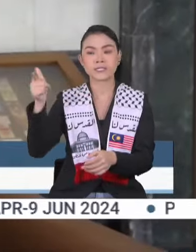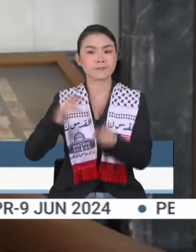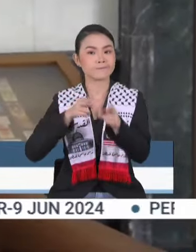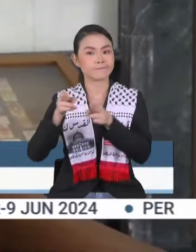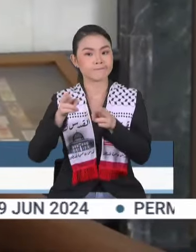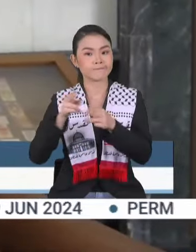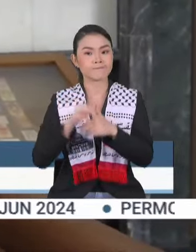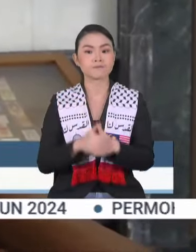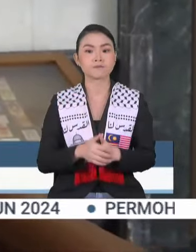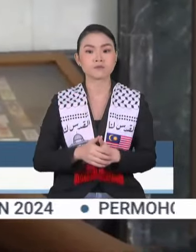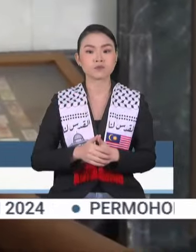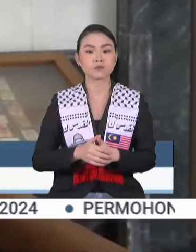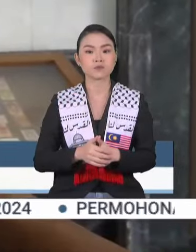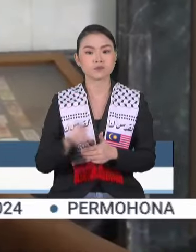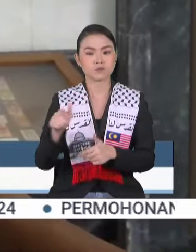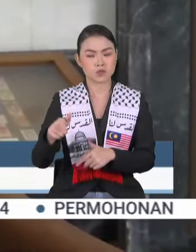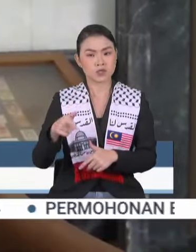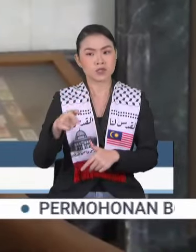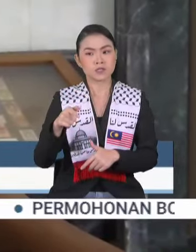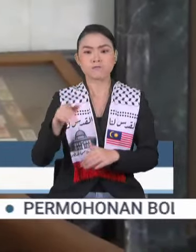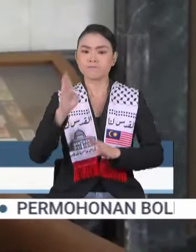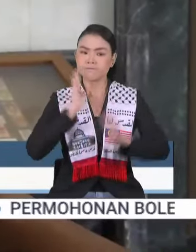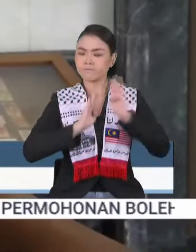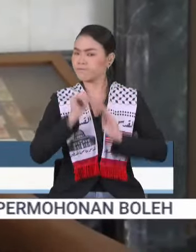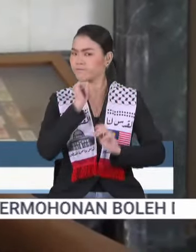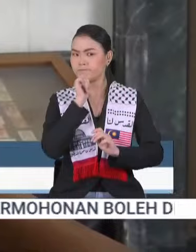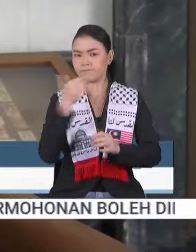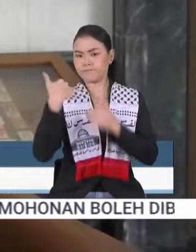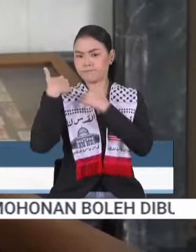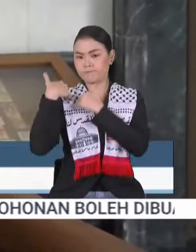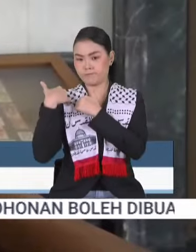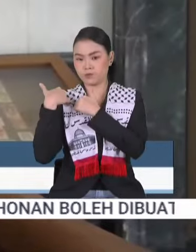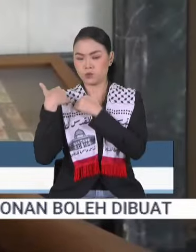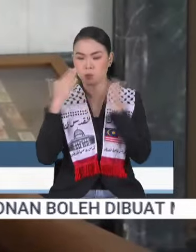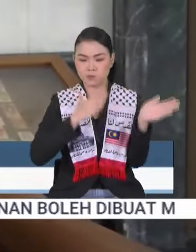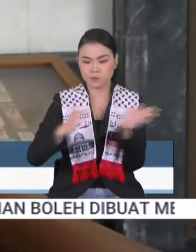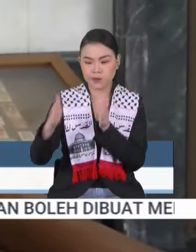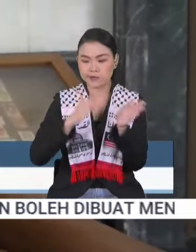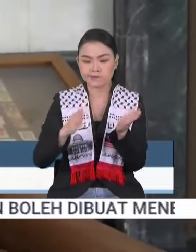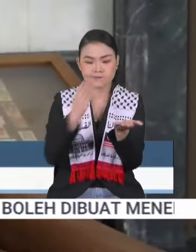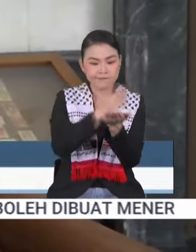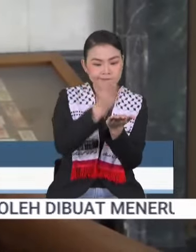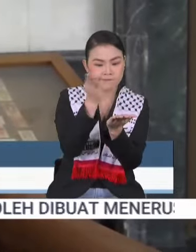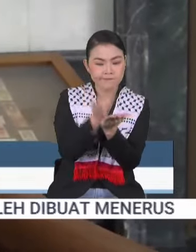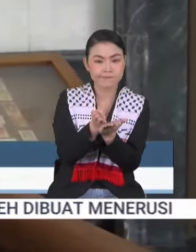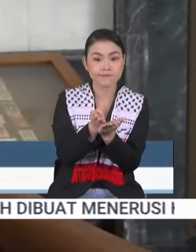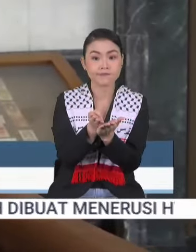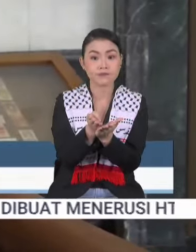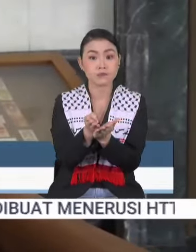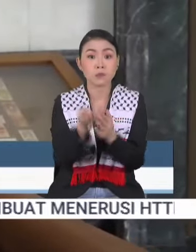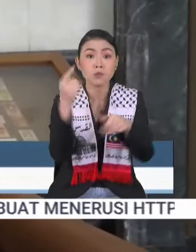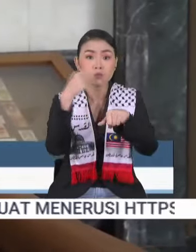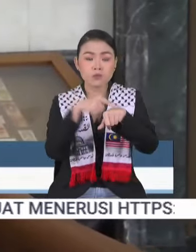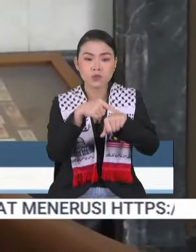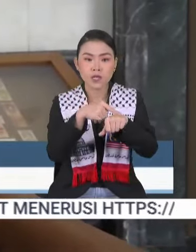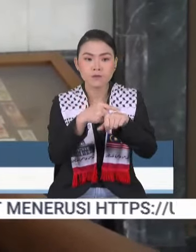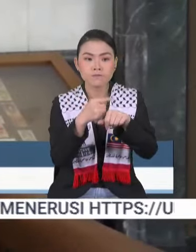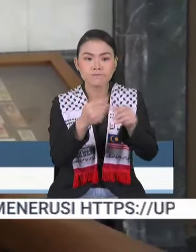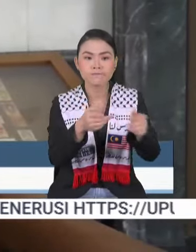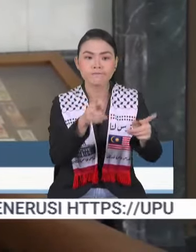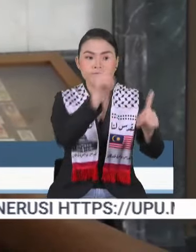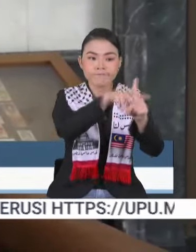satu sikap tidak bertanggungjawab dalam merancang perbelanjaan sewaktu permohonan bajet